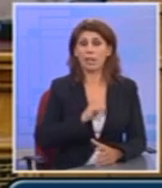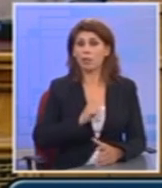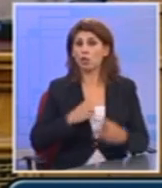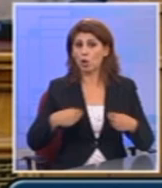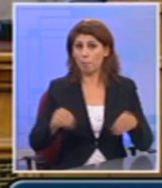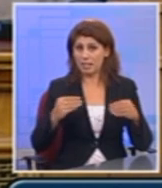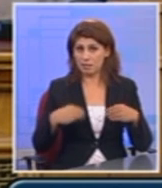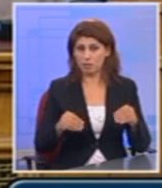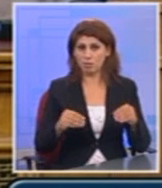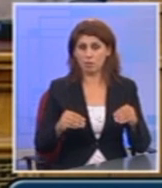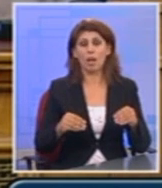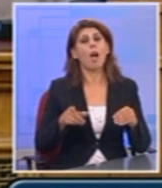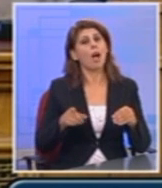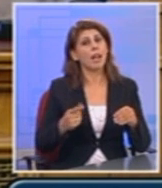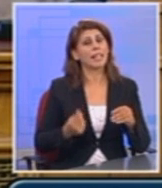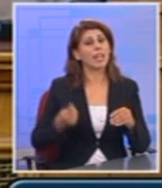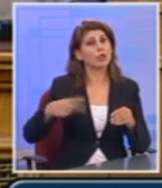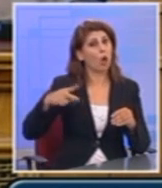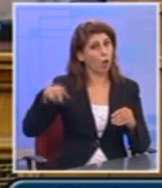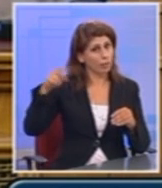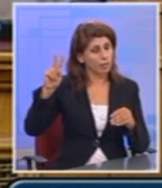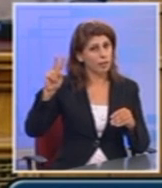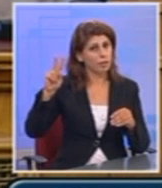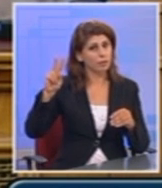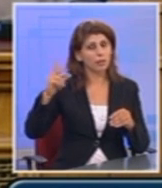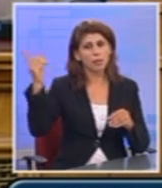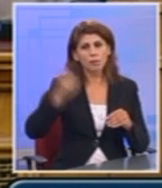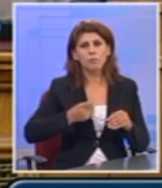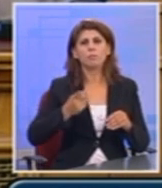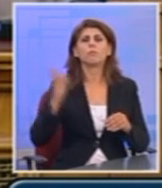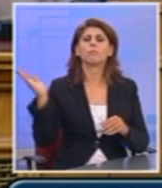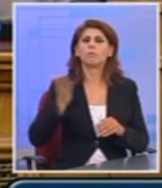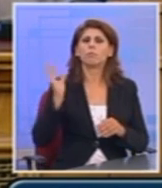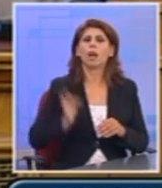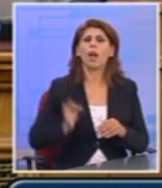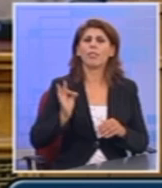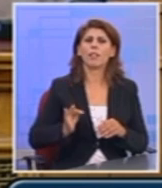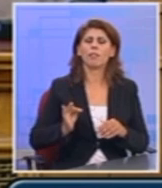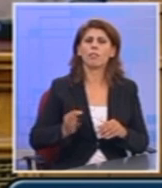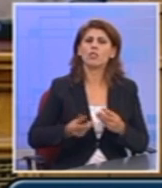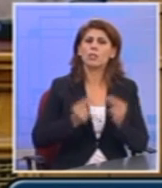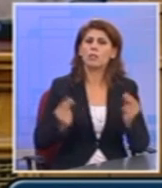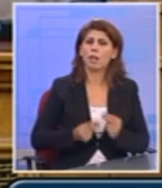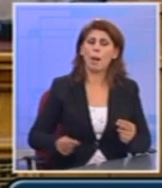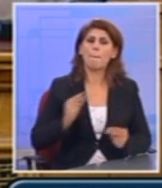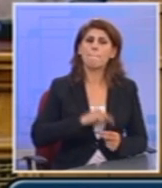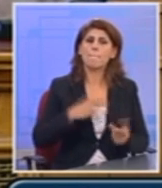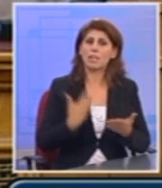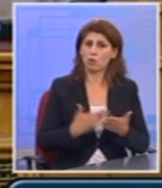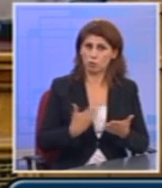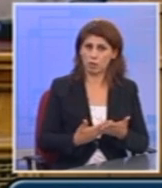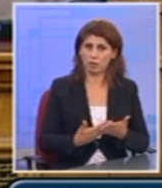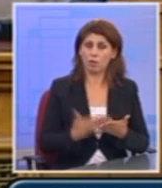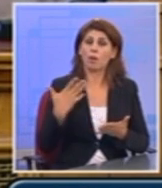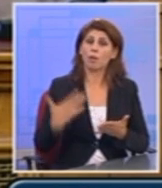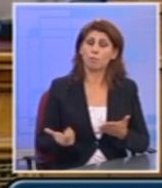ιδιωτικοποιήσεις αλλά και οι τόκοι μερίσματα και κάθε είδους αποδόσεις των περιουσιακών στοιχείων που του